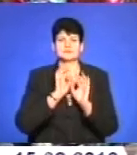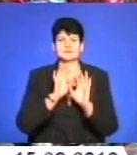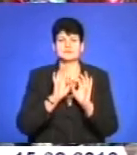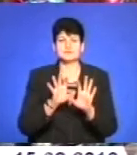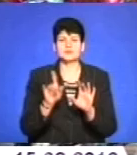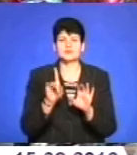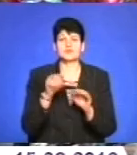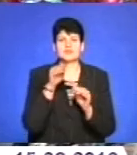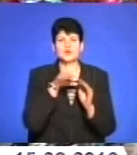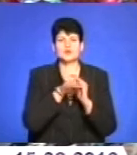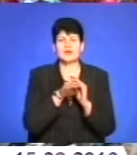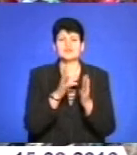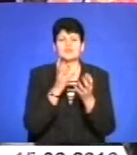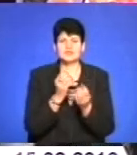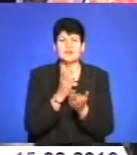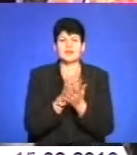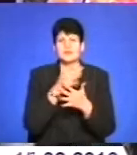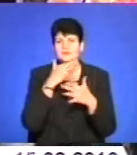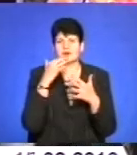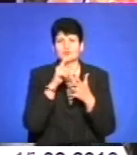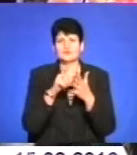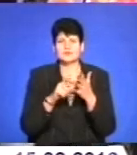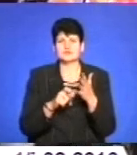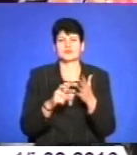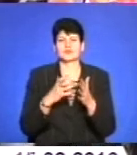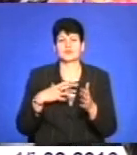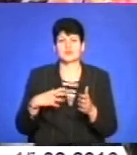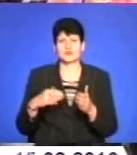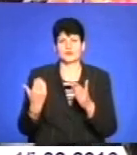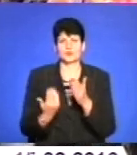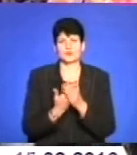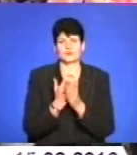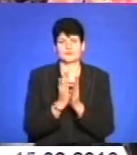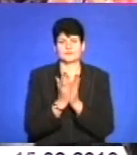що у її шухляді лежить ще багато віршів, які чекають виходу нової збірки.